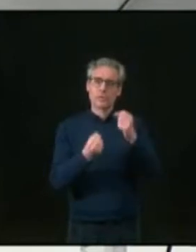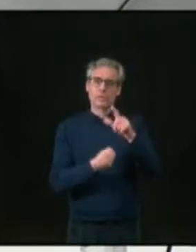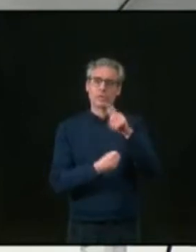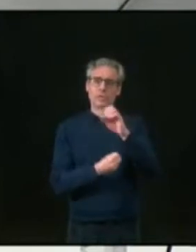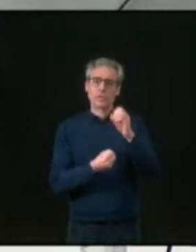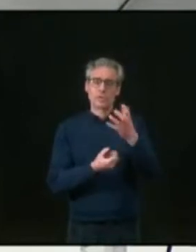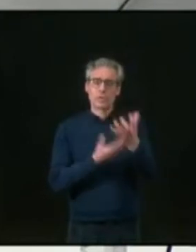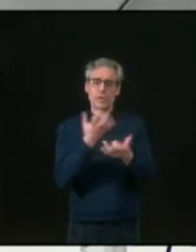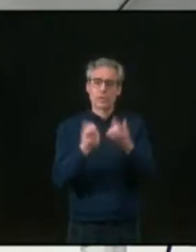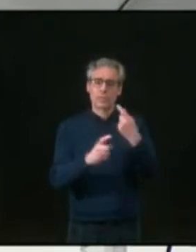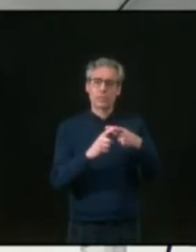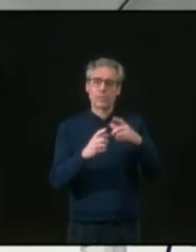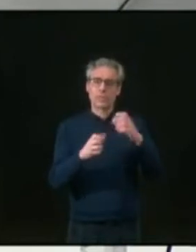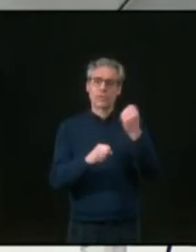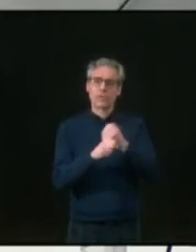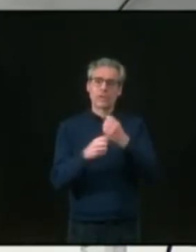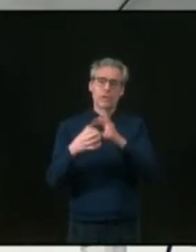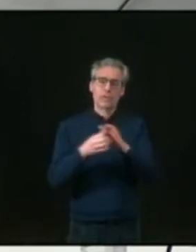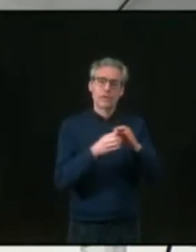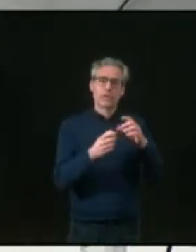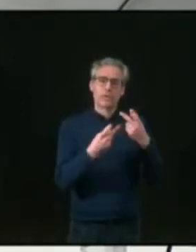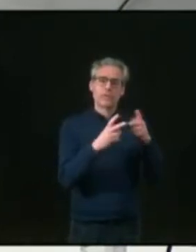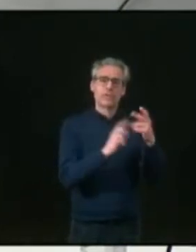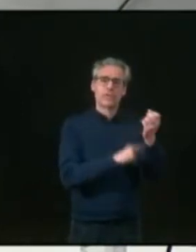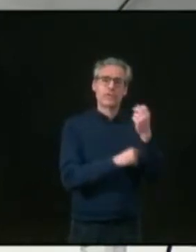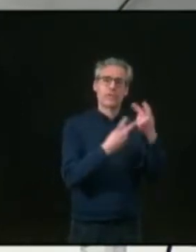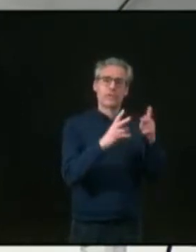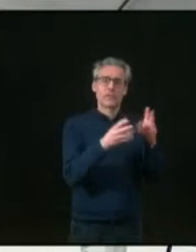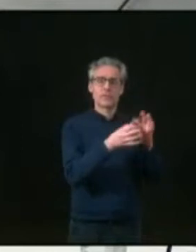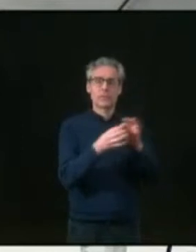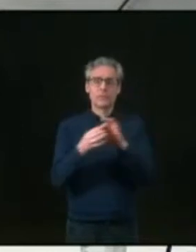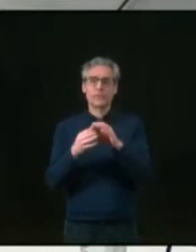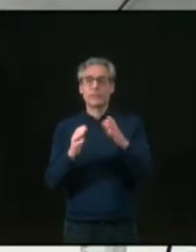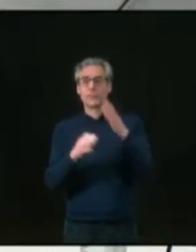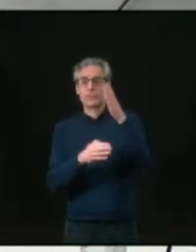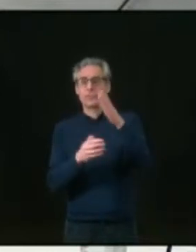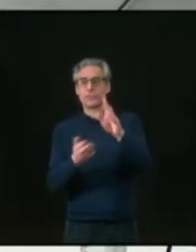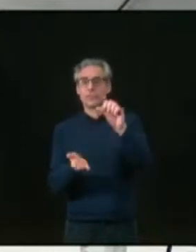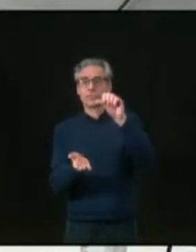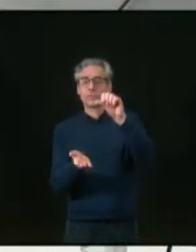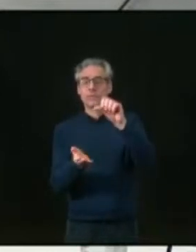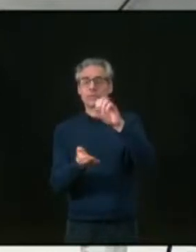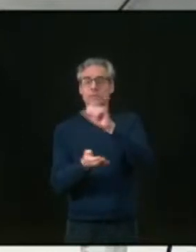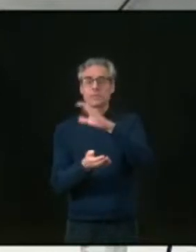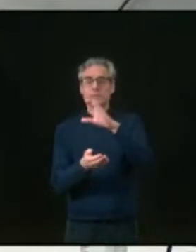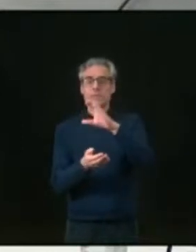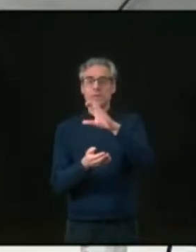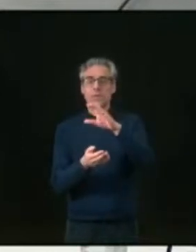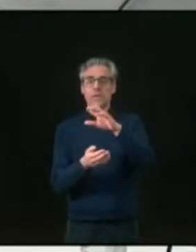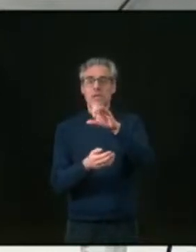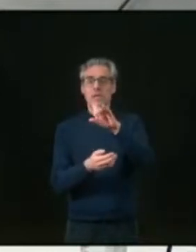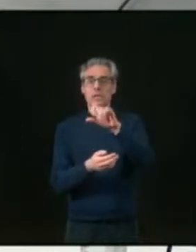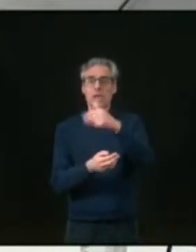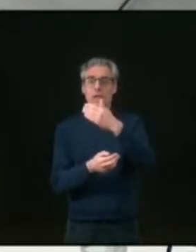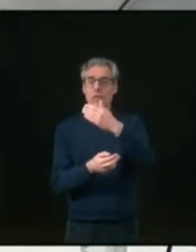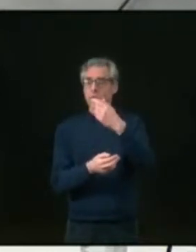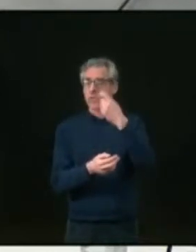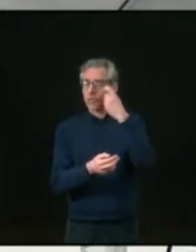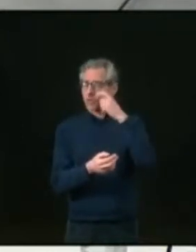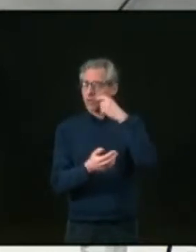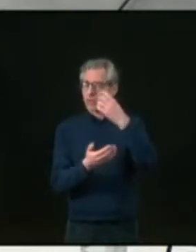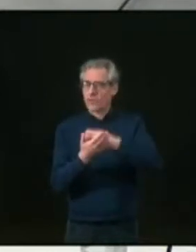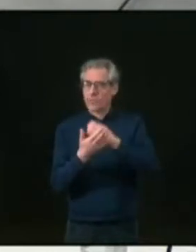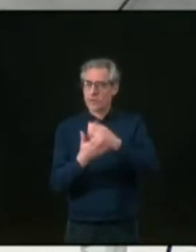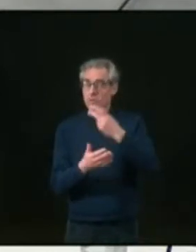géothermie et de coopération en la matière entre la commune d'Alfortville et la future SKIC HLM. Donc on aurait voulu avoir un peu